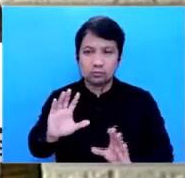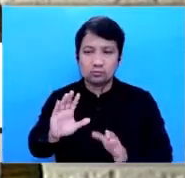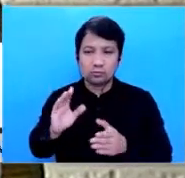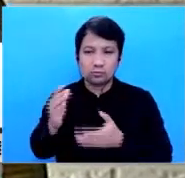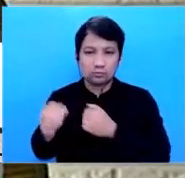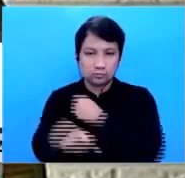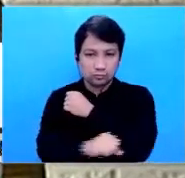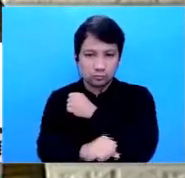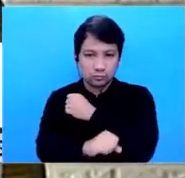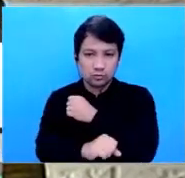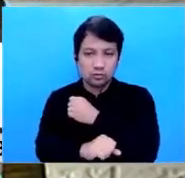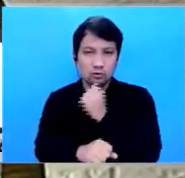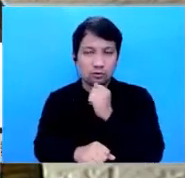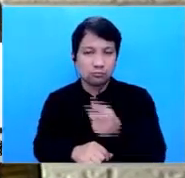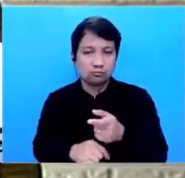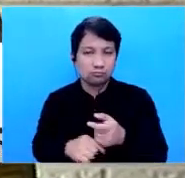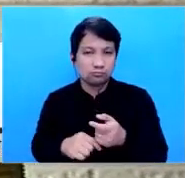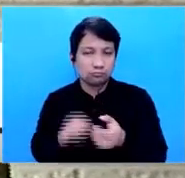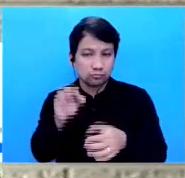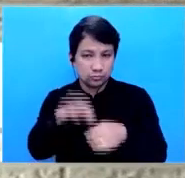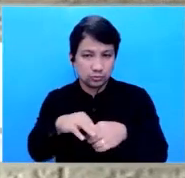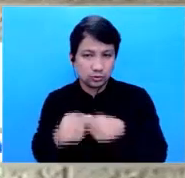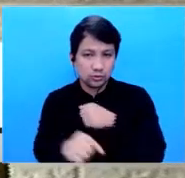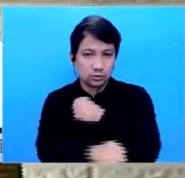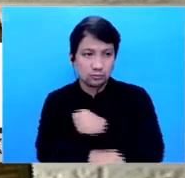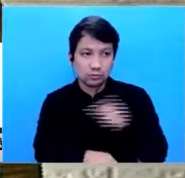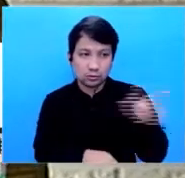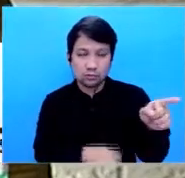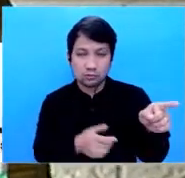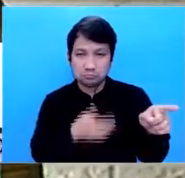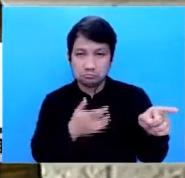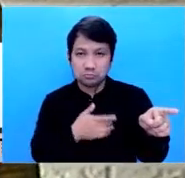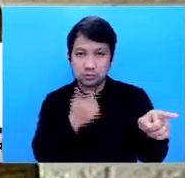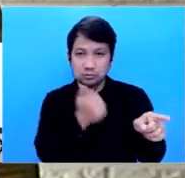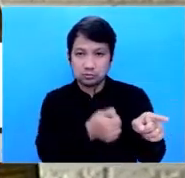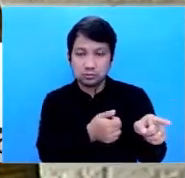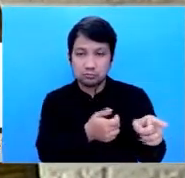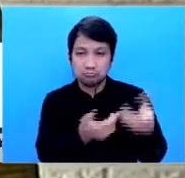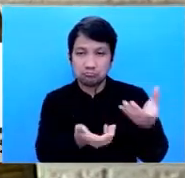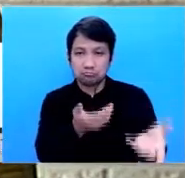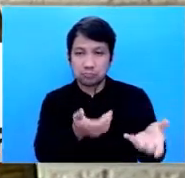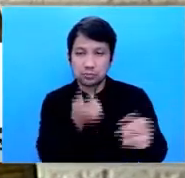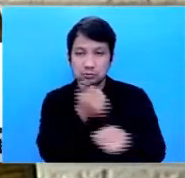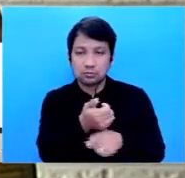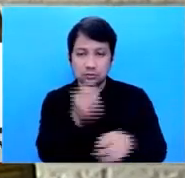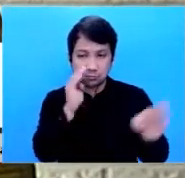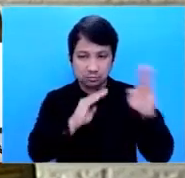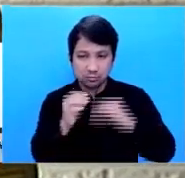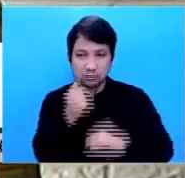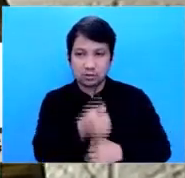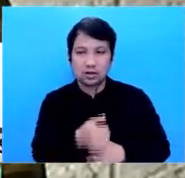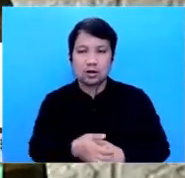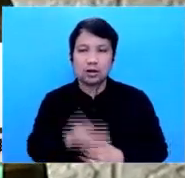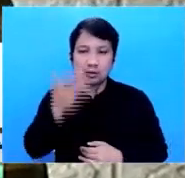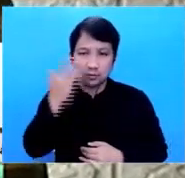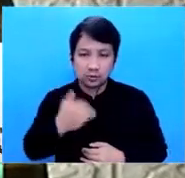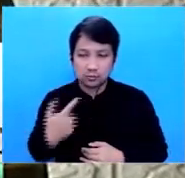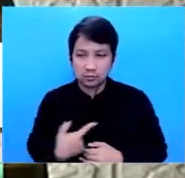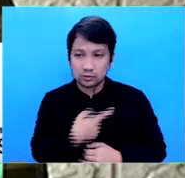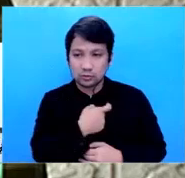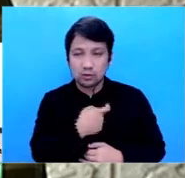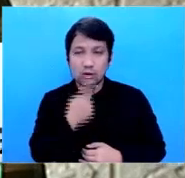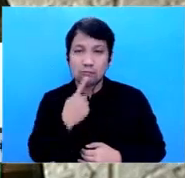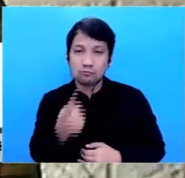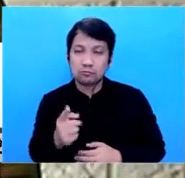magnanakaw. Ngayon, kung sila yung, if they feel alluded to, that's their problem. Kasi pagka nasasaktan ka sa sinasabi,